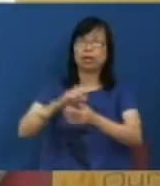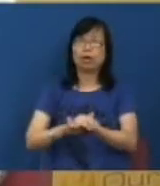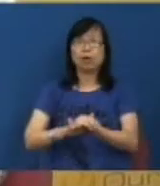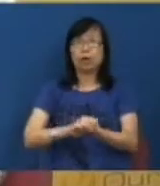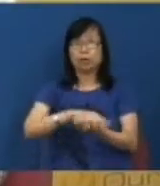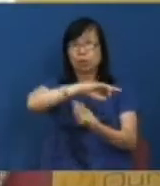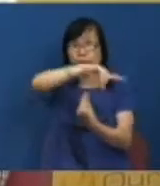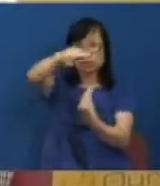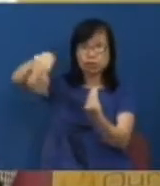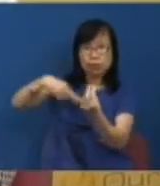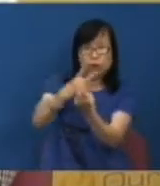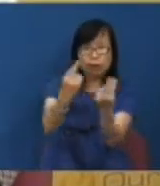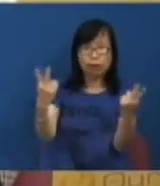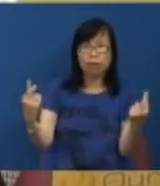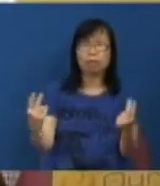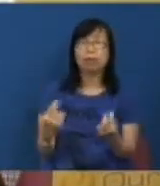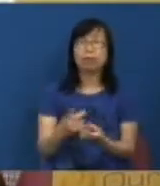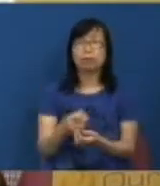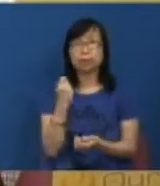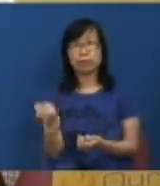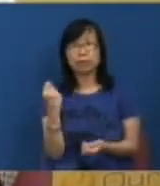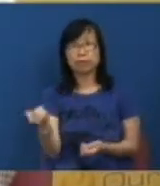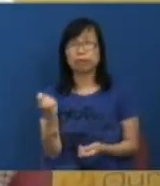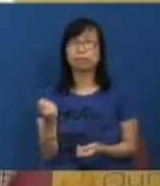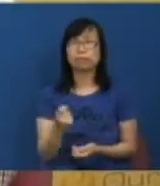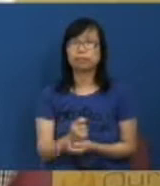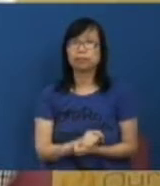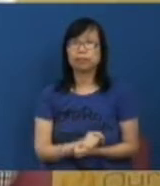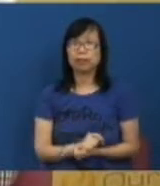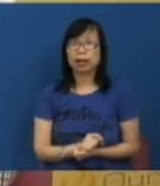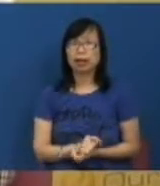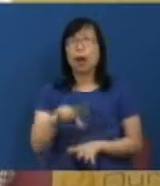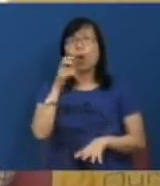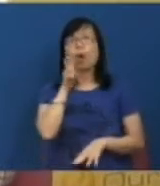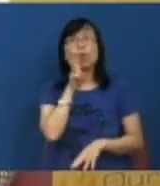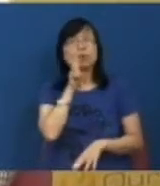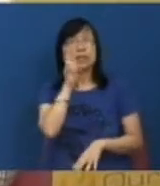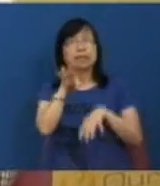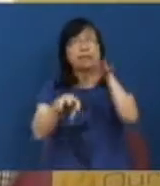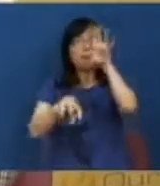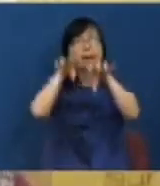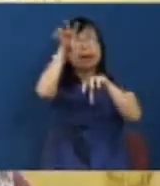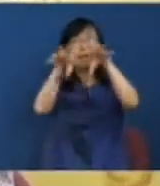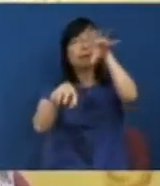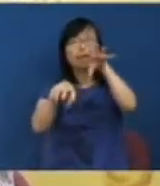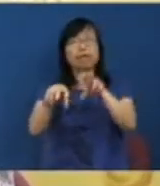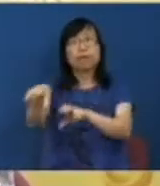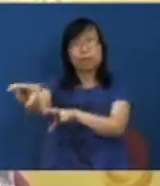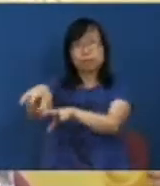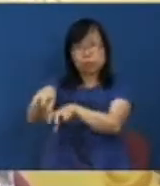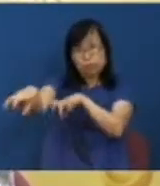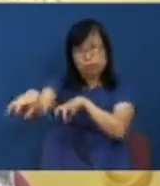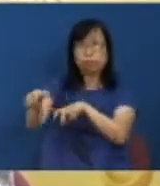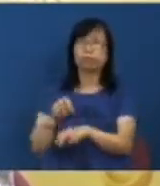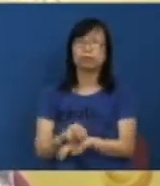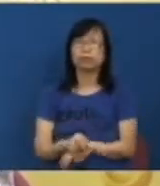兩方面嘅綠化咧，即係其實好簡單嘅啫，好似啲咩攀山虎係咪啊？ 係攀山虎啊！嗰只 係咯，嗰只攀山虎